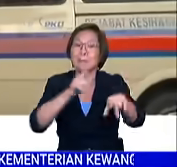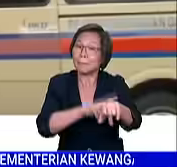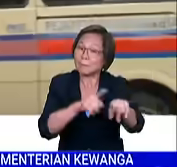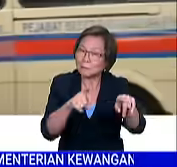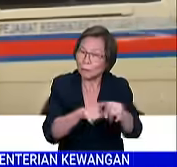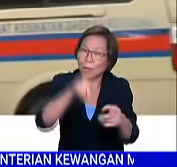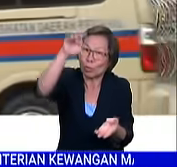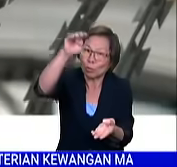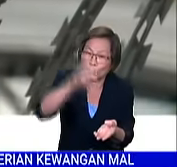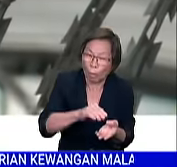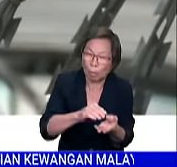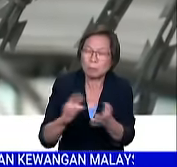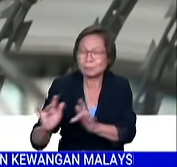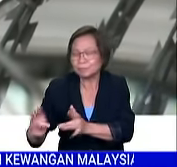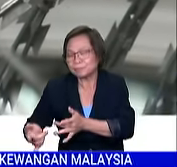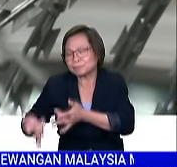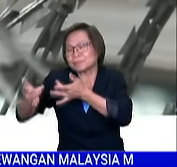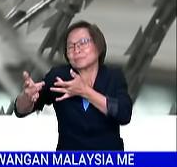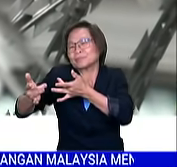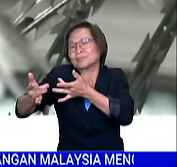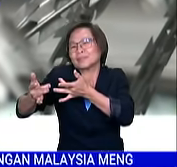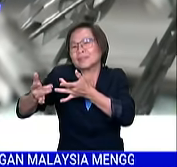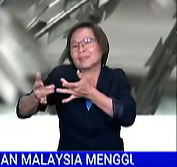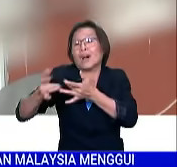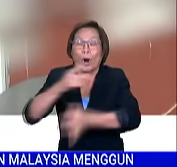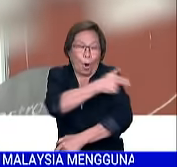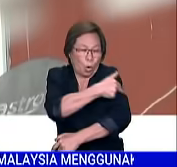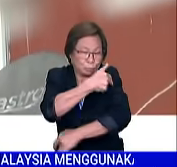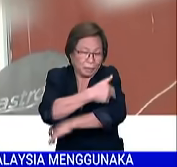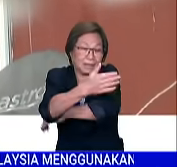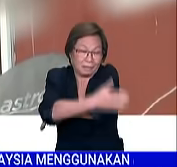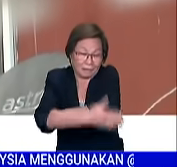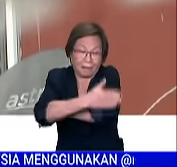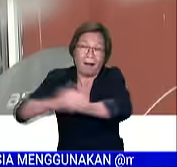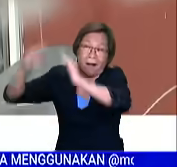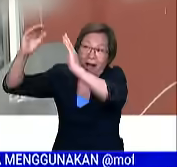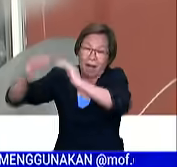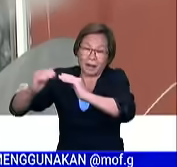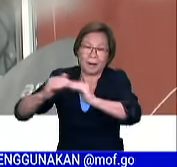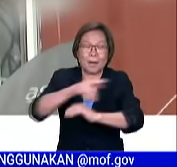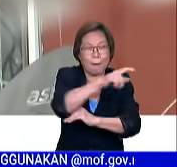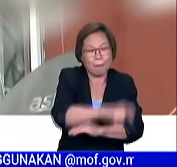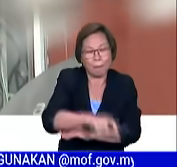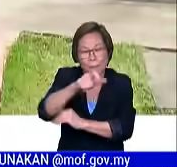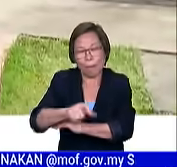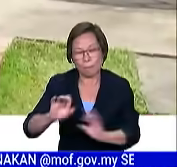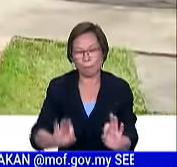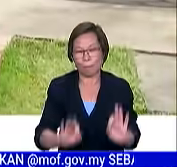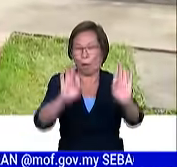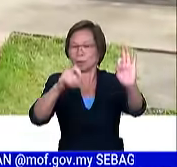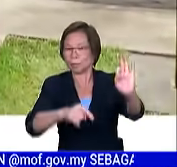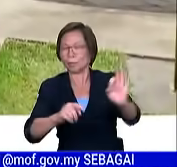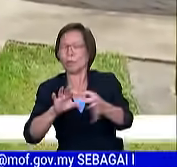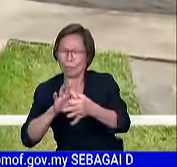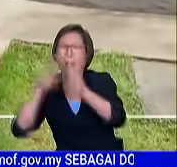sama mengurangkan beban sistem kesihatan negara. Adalah diharapkan penduduk di Pangsapuri Mentari Court ini dapat